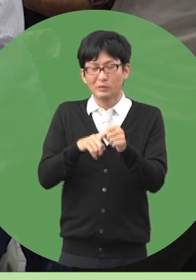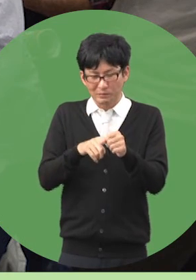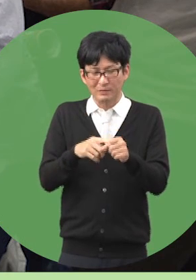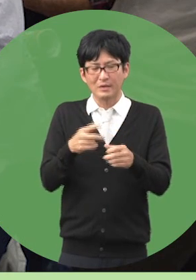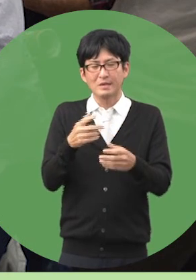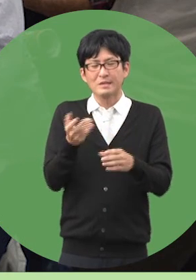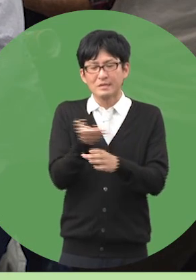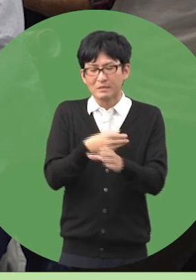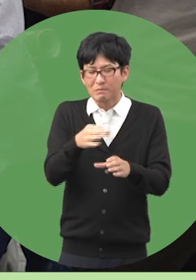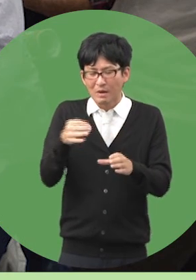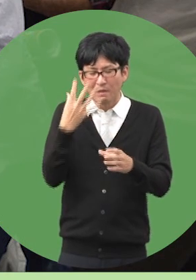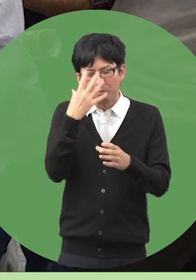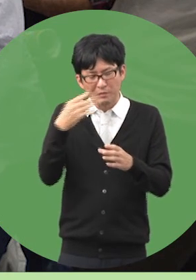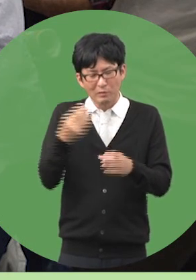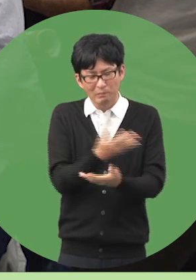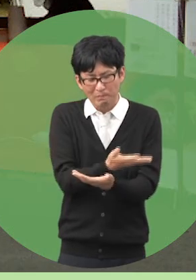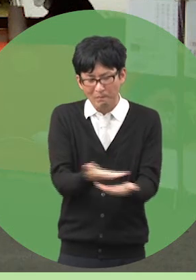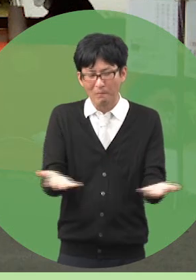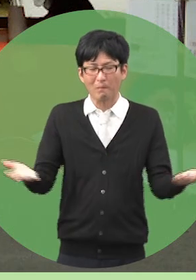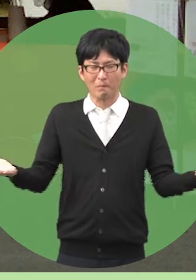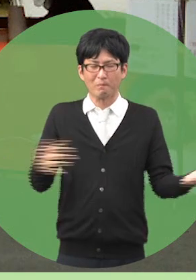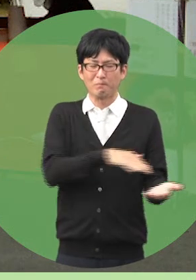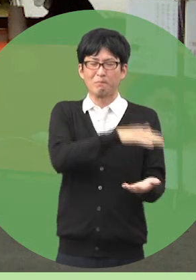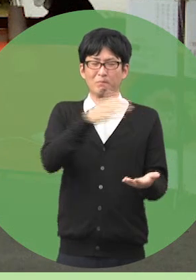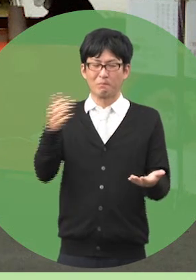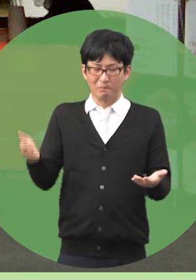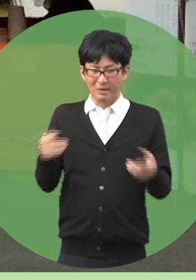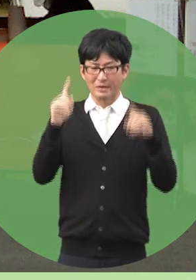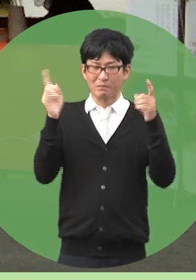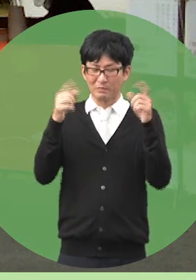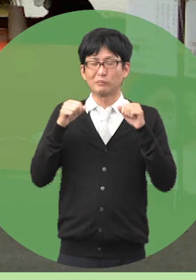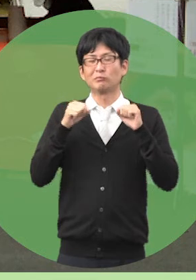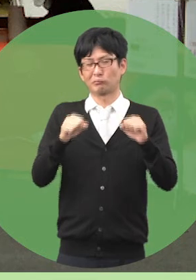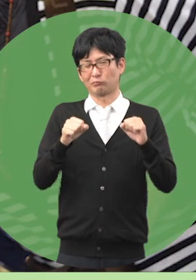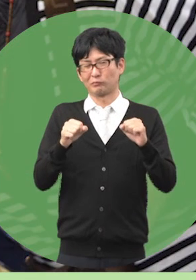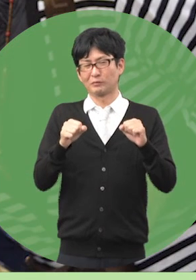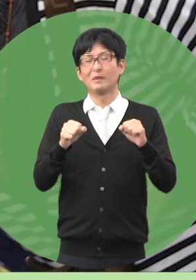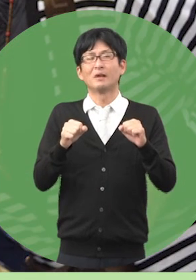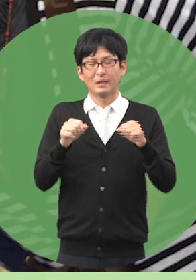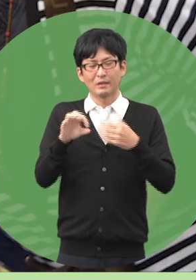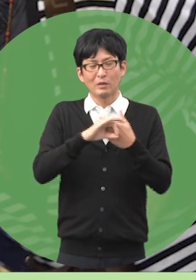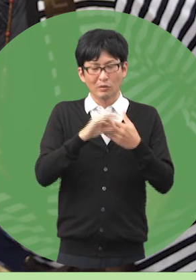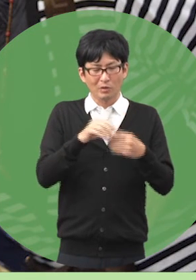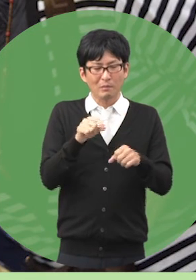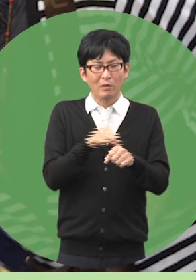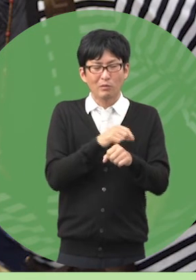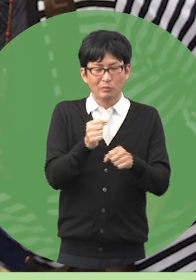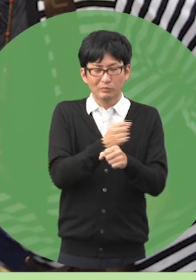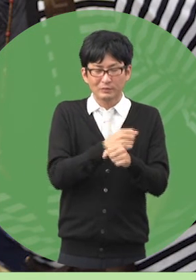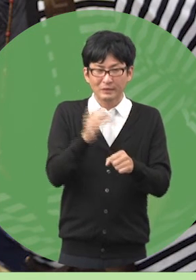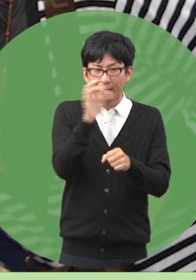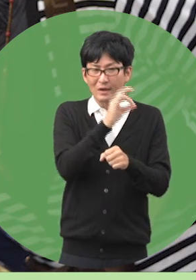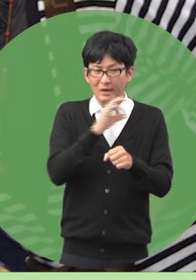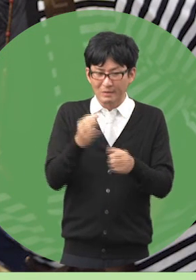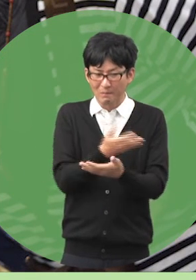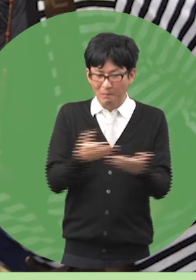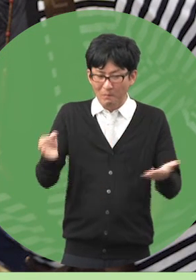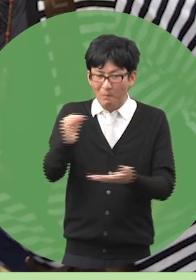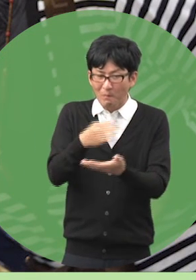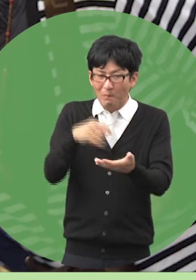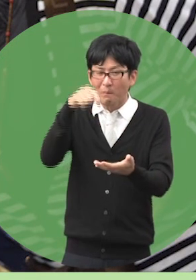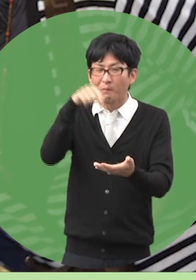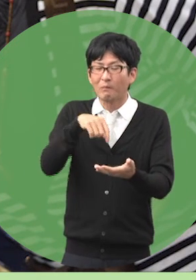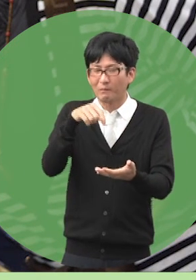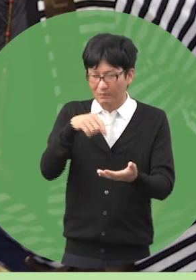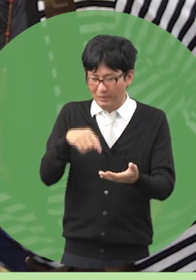力が満載のさまざまな催しが行われます。例えば特産品の展示販売では、日頃は手